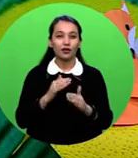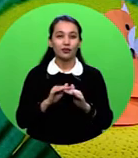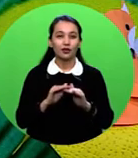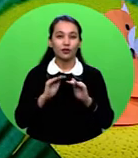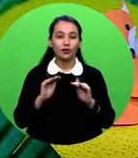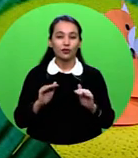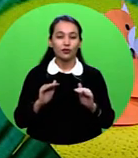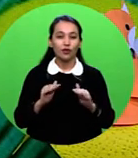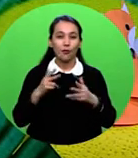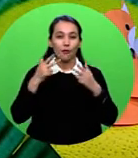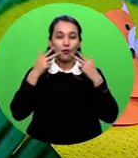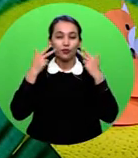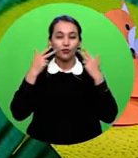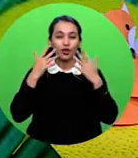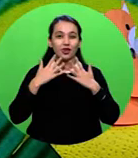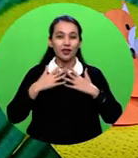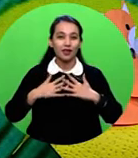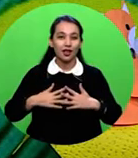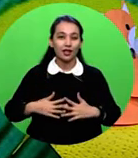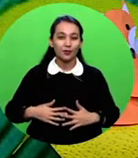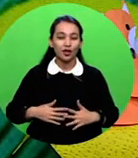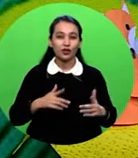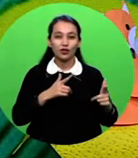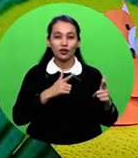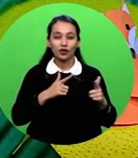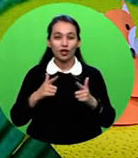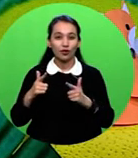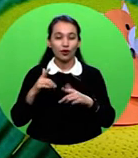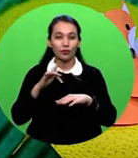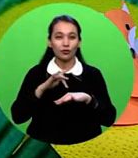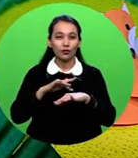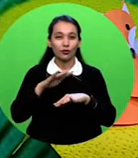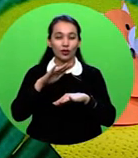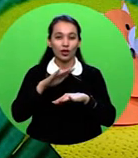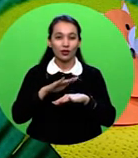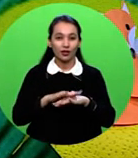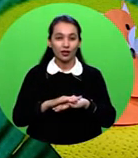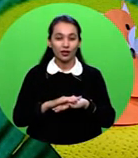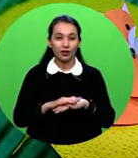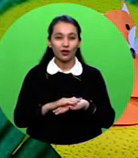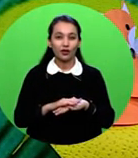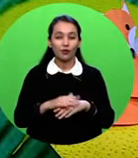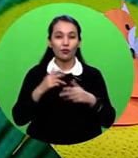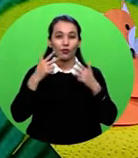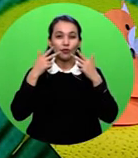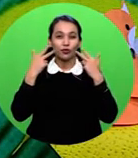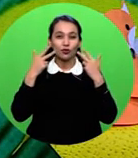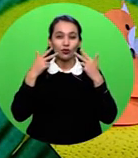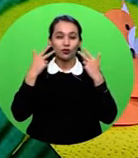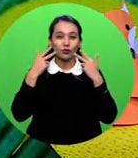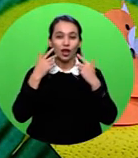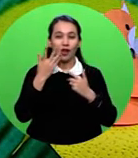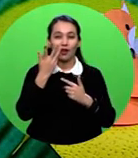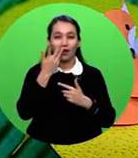Aziz bolajonlar, mushukning tana qismini biz chizib bo'ldik. Ana endi